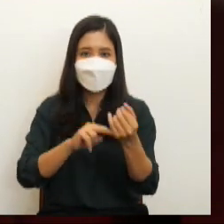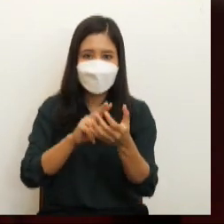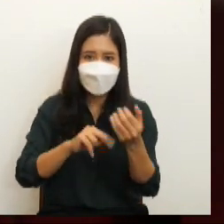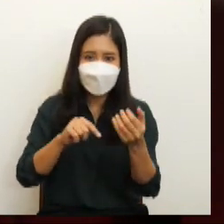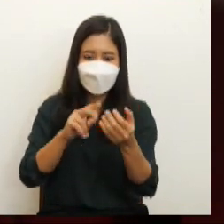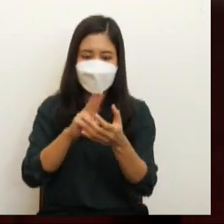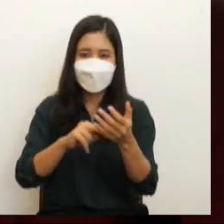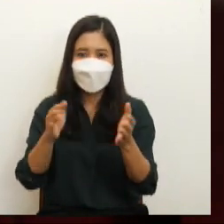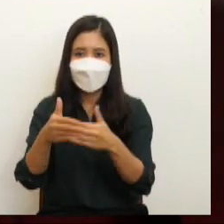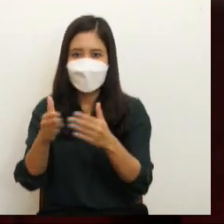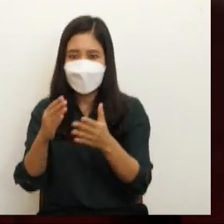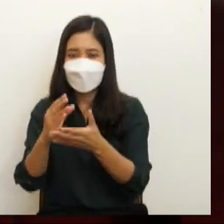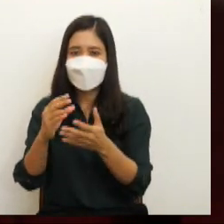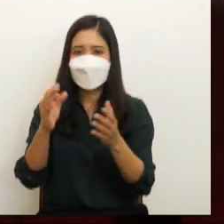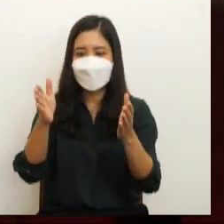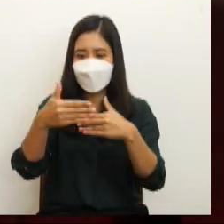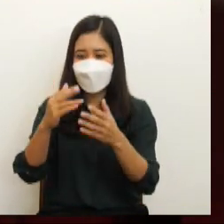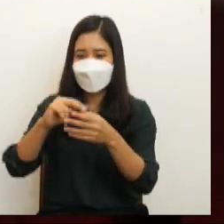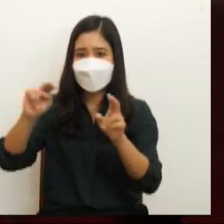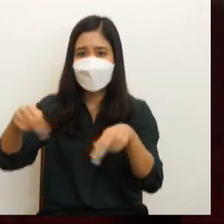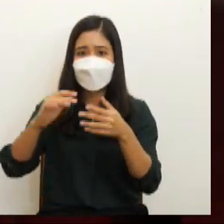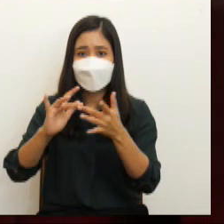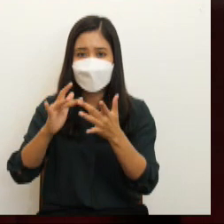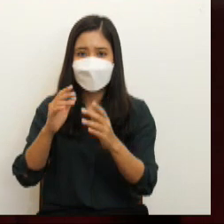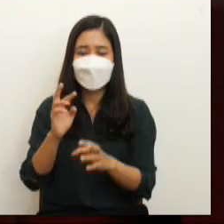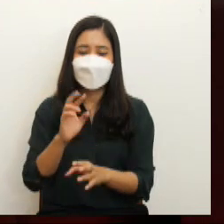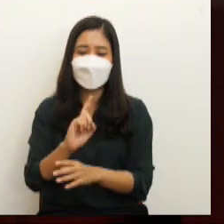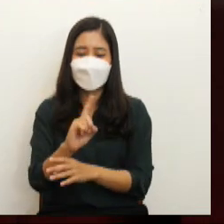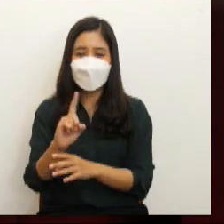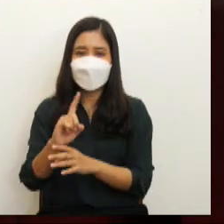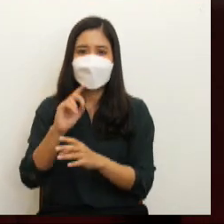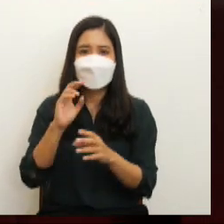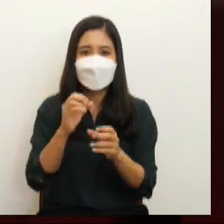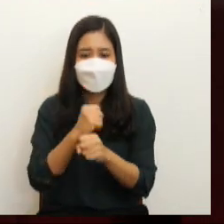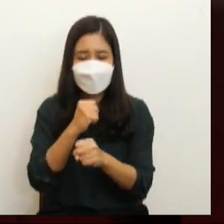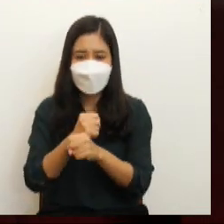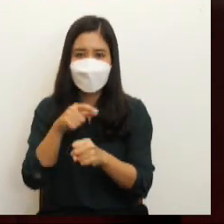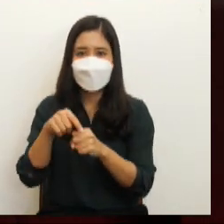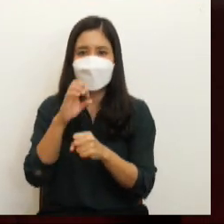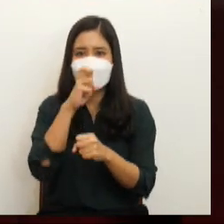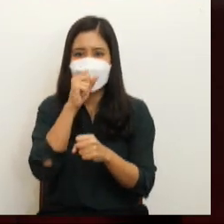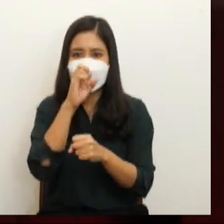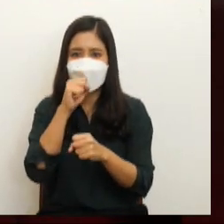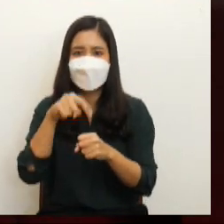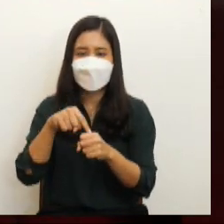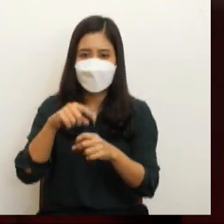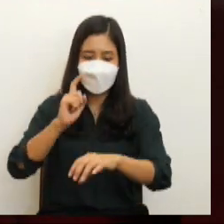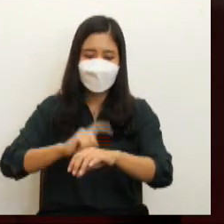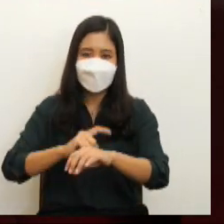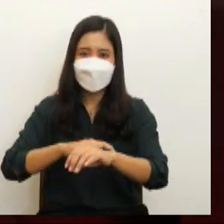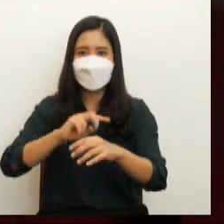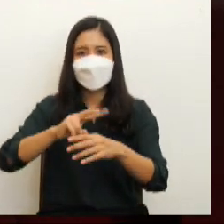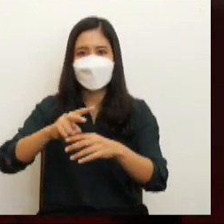ให้กับนักเรียนนักศึกษาในระหว่างที่นักเรียนรอหาสถานประกอบการอยู่จะได้มีช่วงเวลาครบตาม